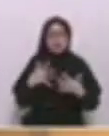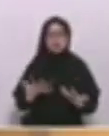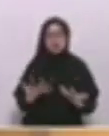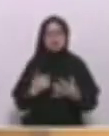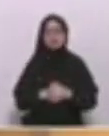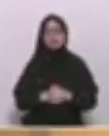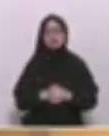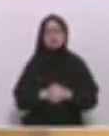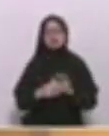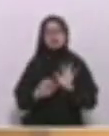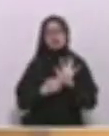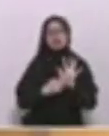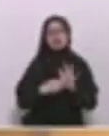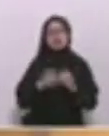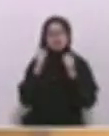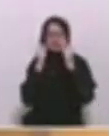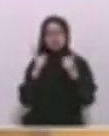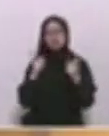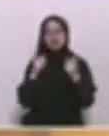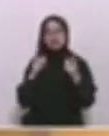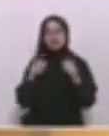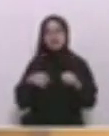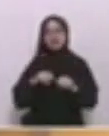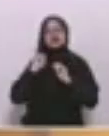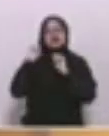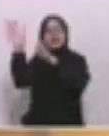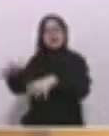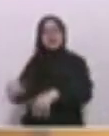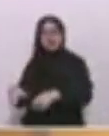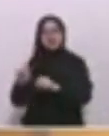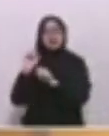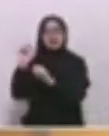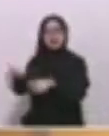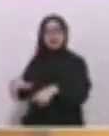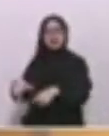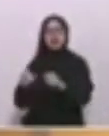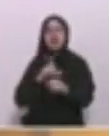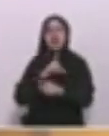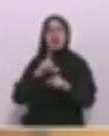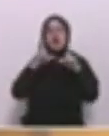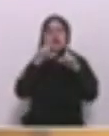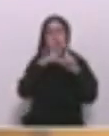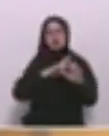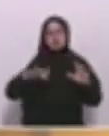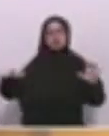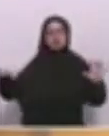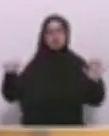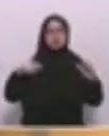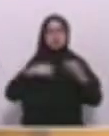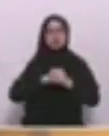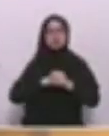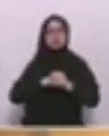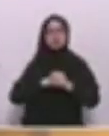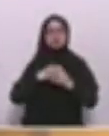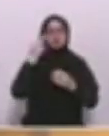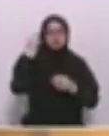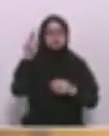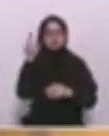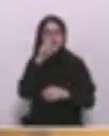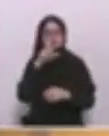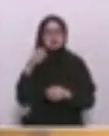soal Bagaimana kehidupan nelayan kita hari ini ruang laut yang dipakai untuk mereka gunakan sebagai tempat